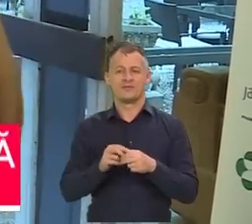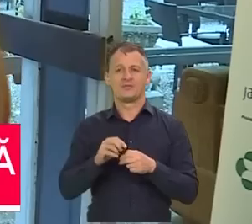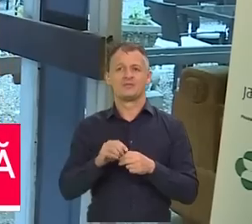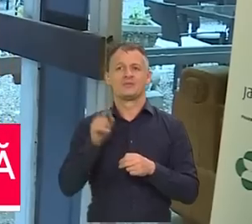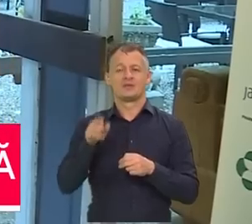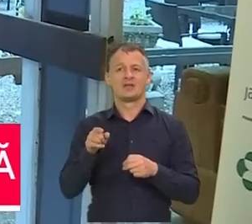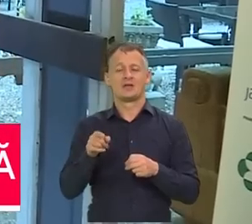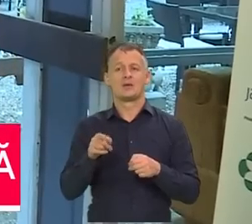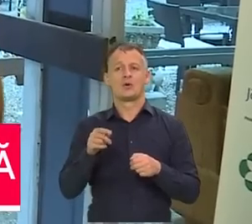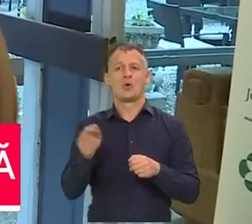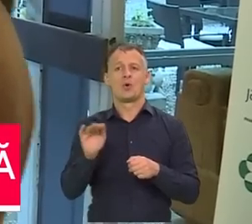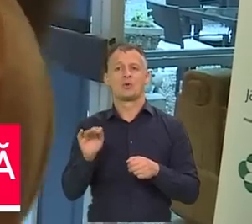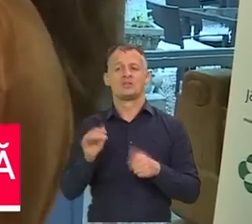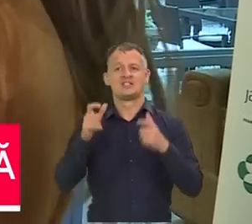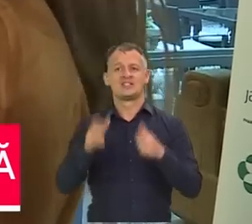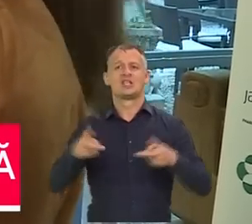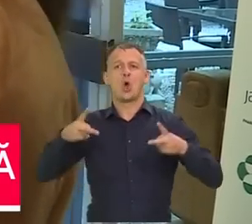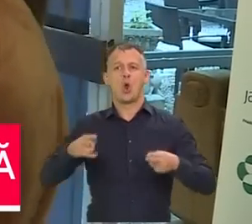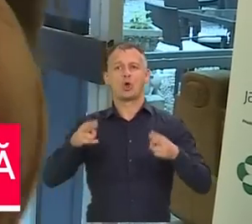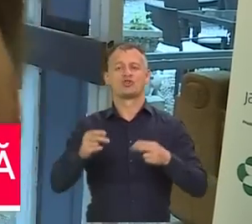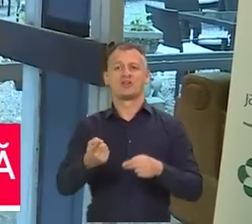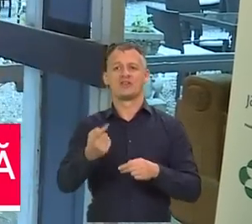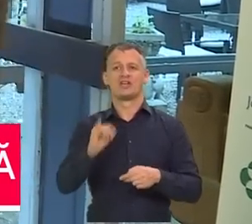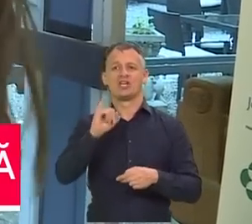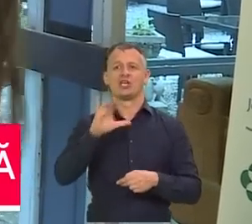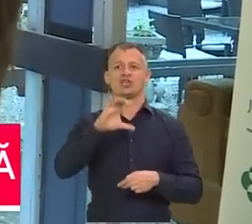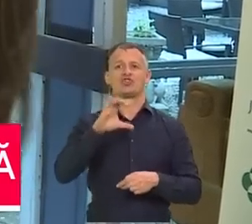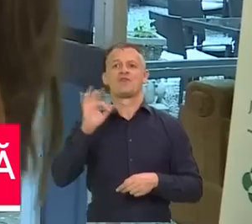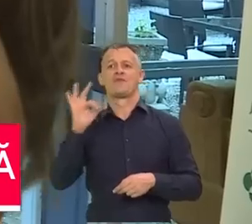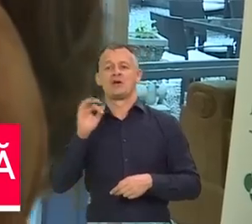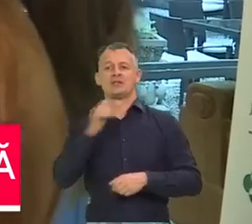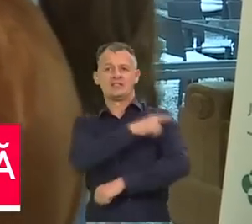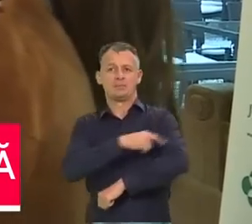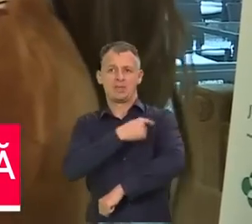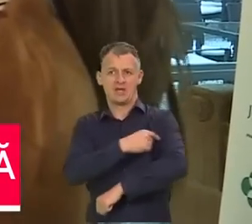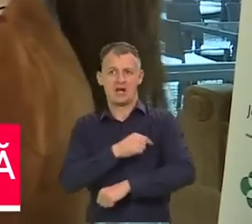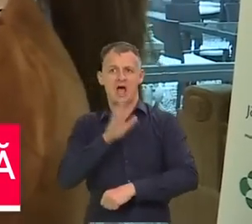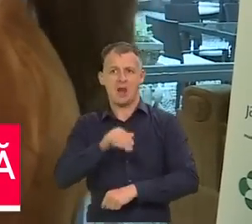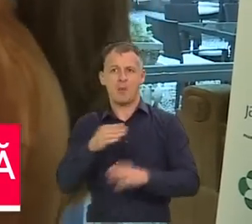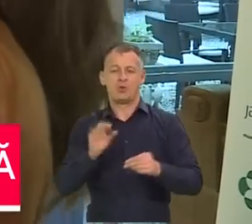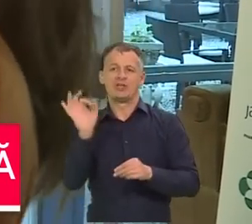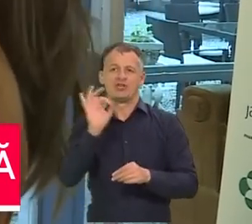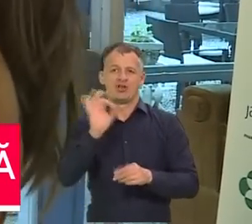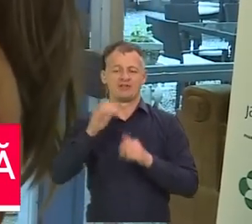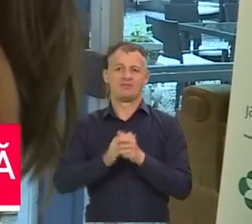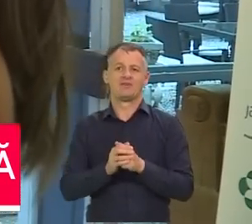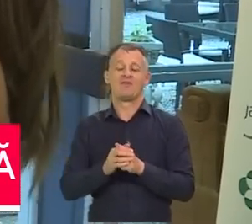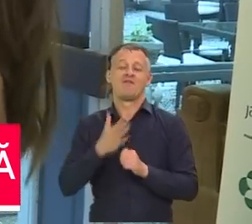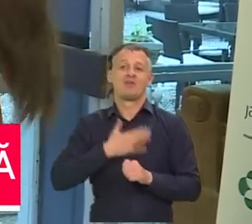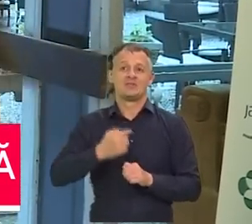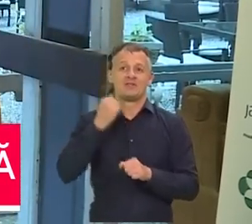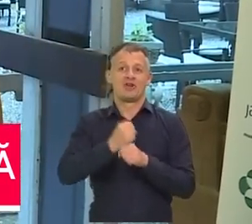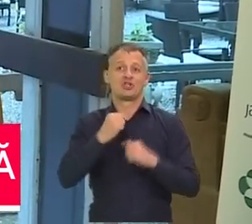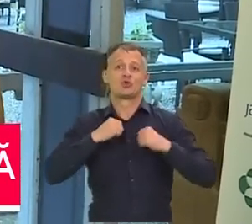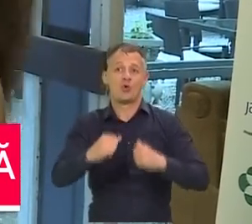oncologie de aici, de la noi, din Fundeni, vor avea mai multe șanse. Și vreau să vă spunem să vă faceți curaj ca să